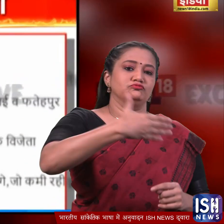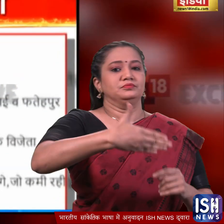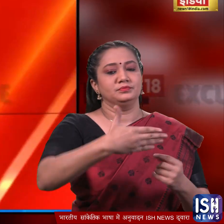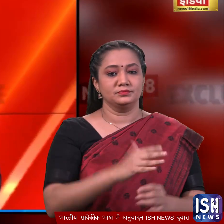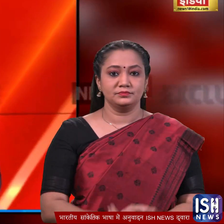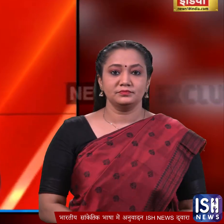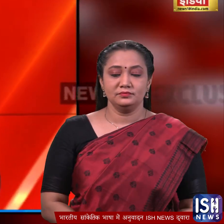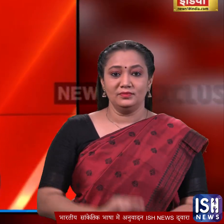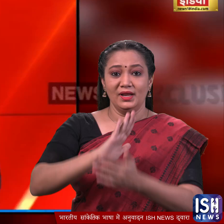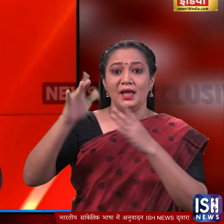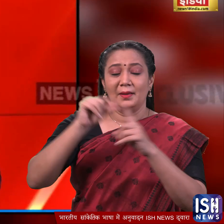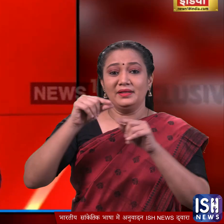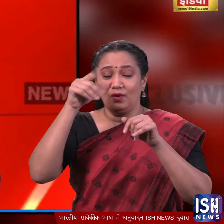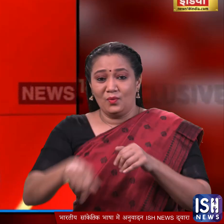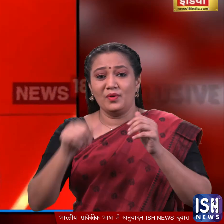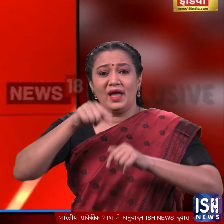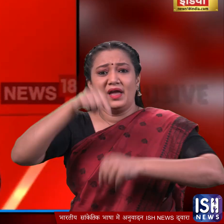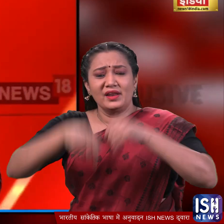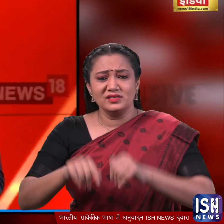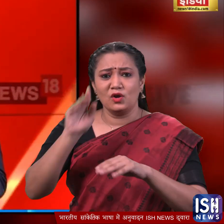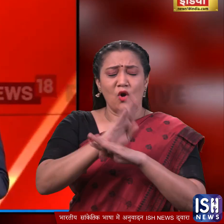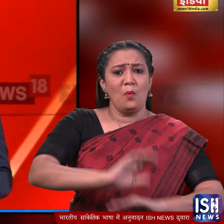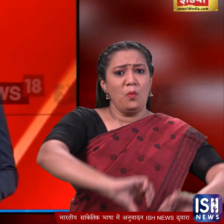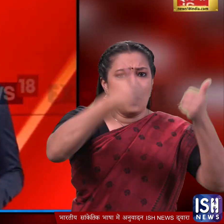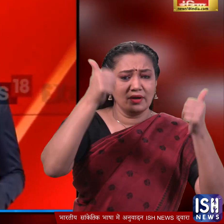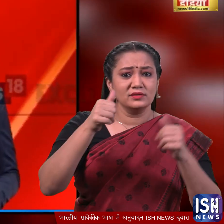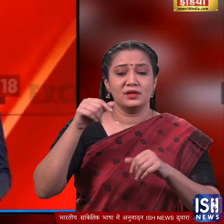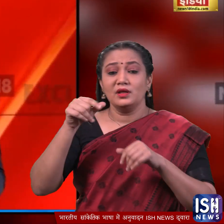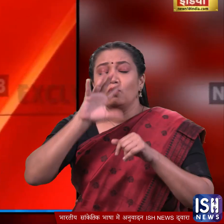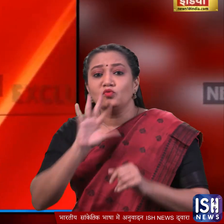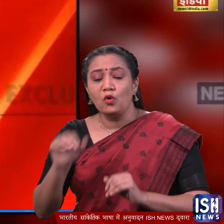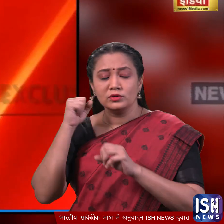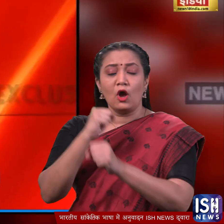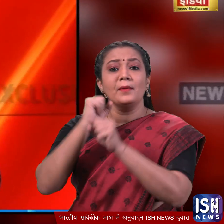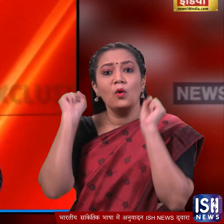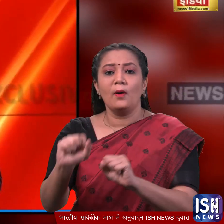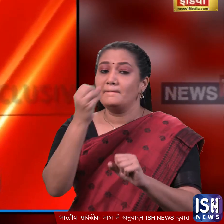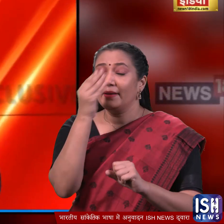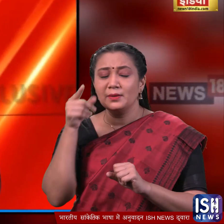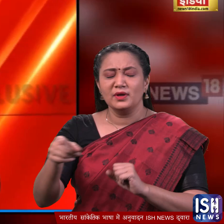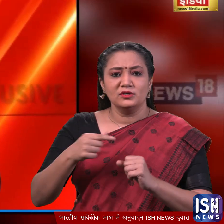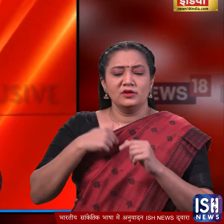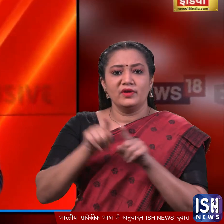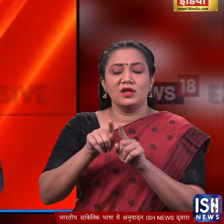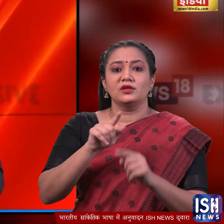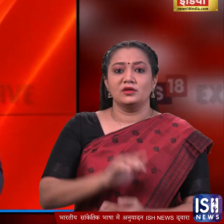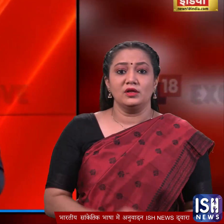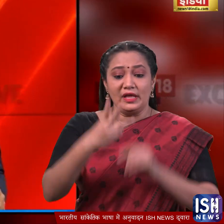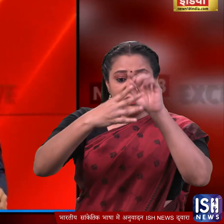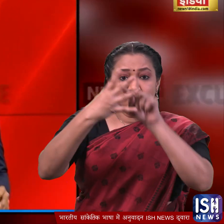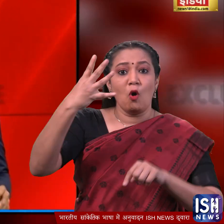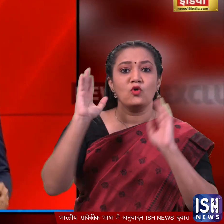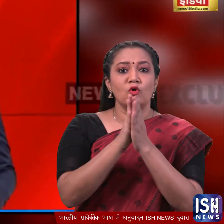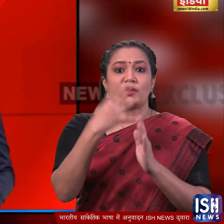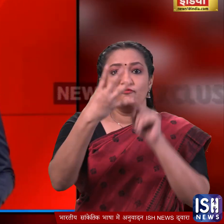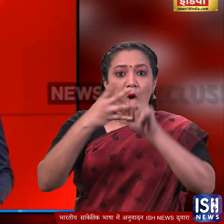बधाइयां दी। लेकिन हिमाचल प्रदेश उपचुनाव में कांग्रेस की इस जीत से सत्ताधारी बीजेपी को बड़ा झटका लगा। वहां उसे एक लोकसभा और 3